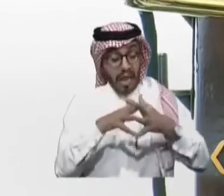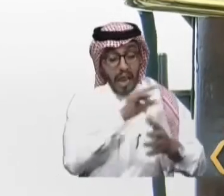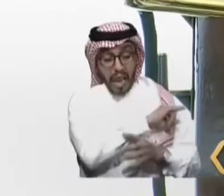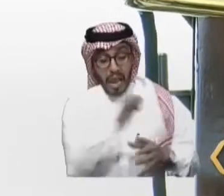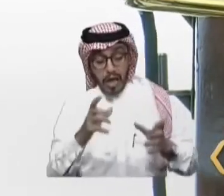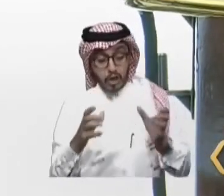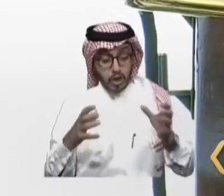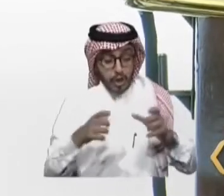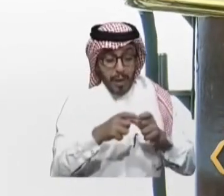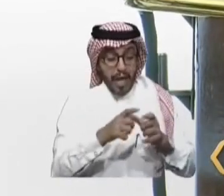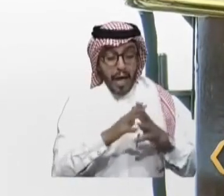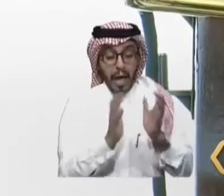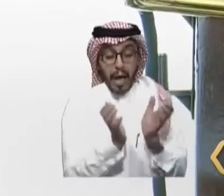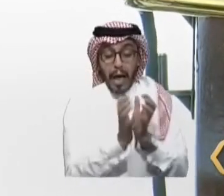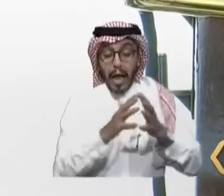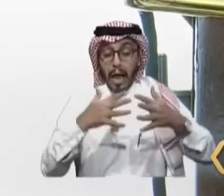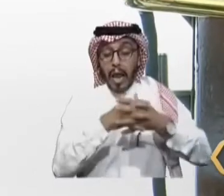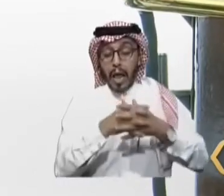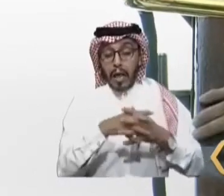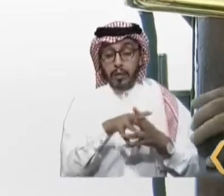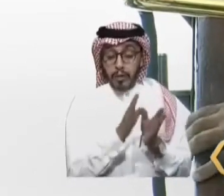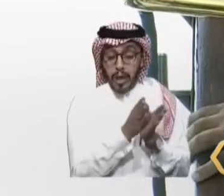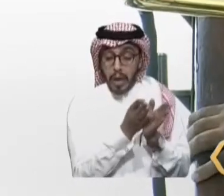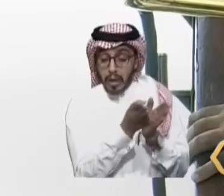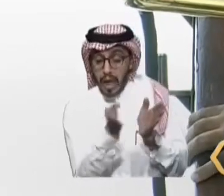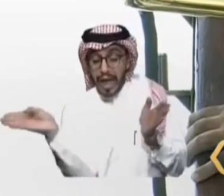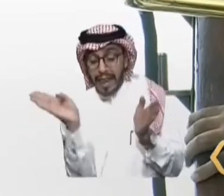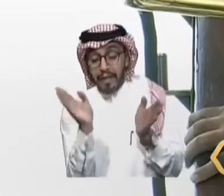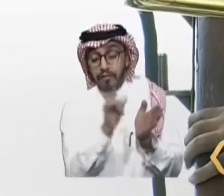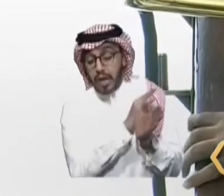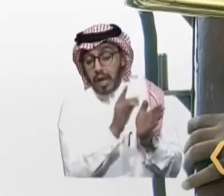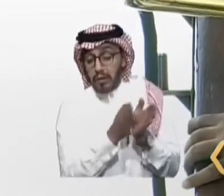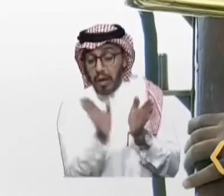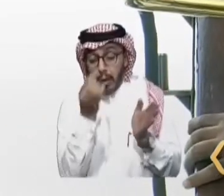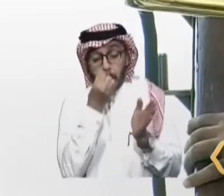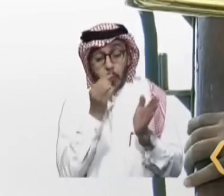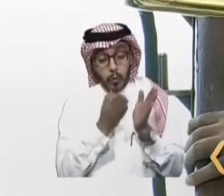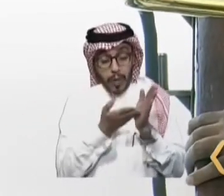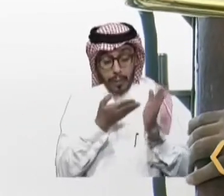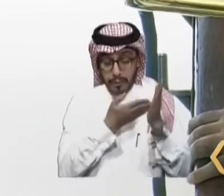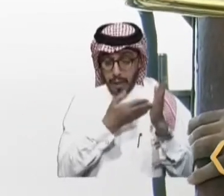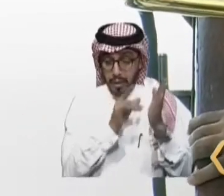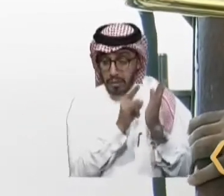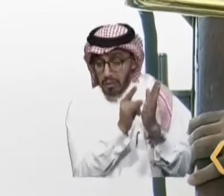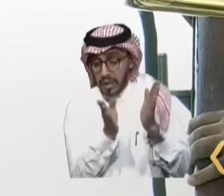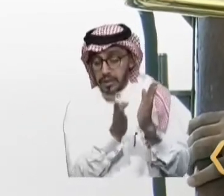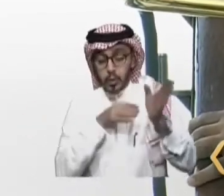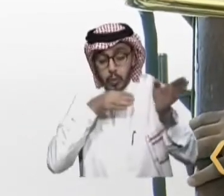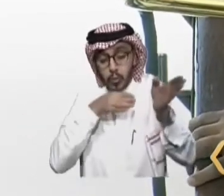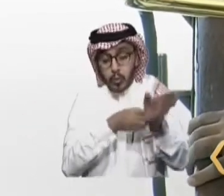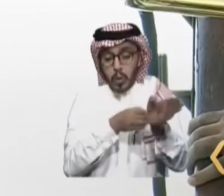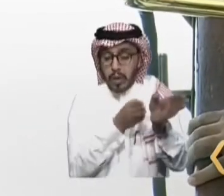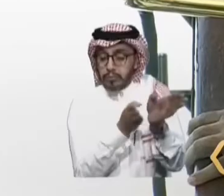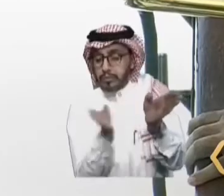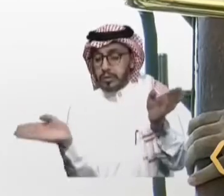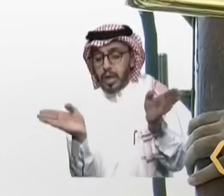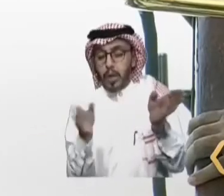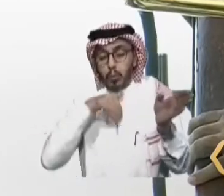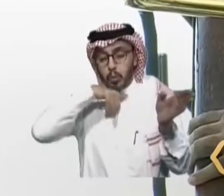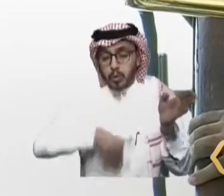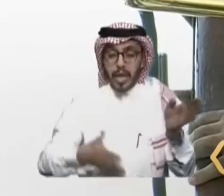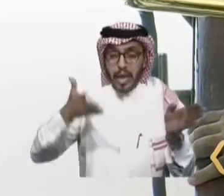وأحزاب وجماعات مخالفة في نهجها كتاب الله تعالى وسنة نبيه صلى